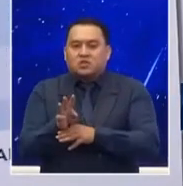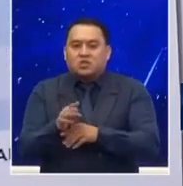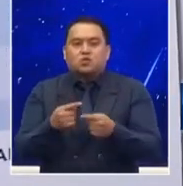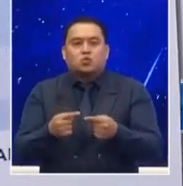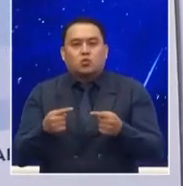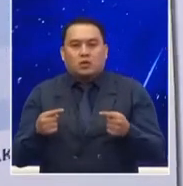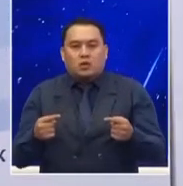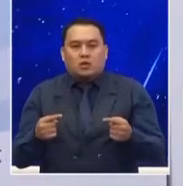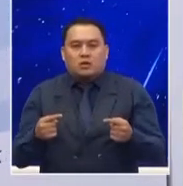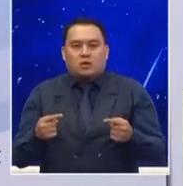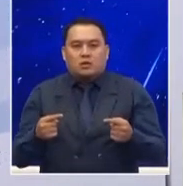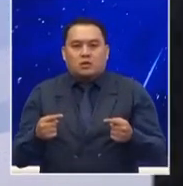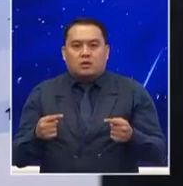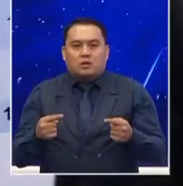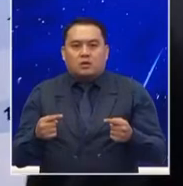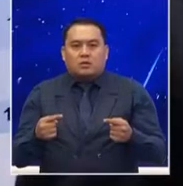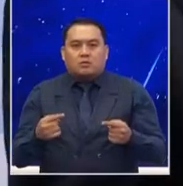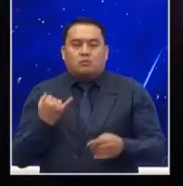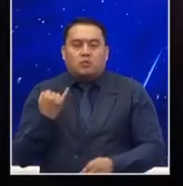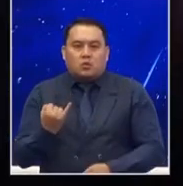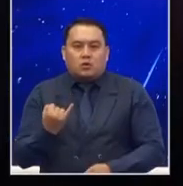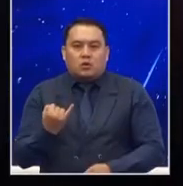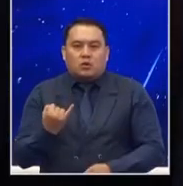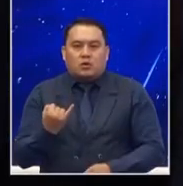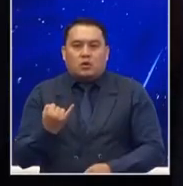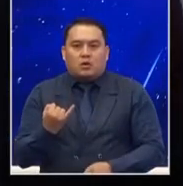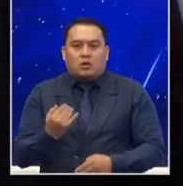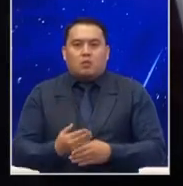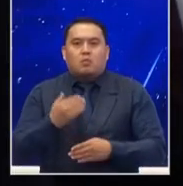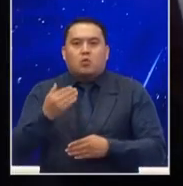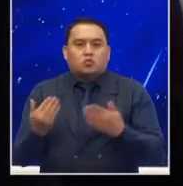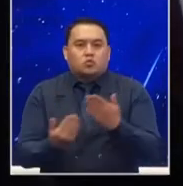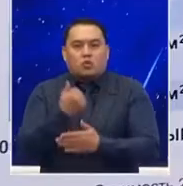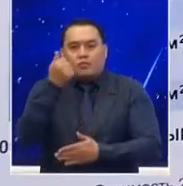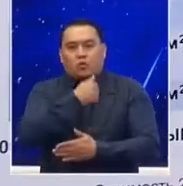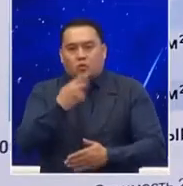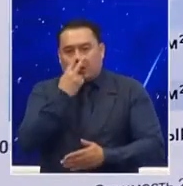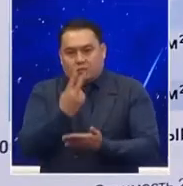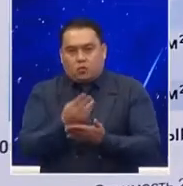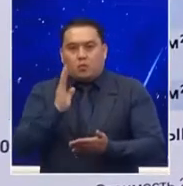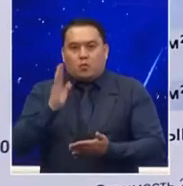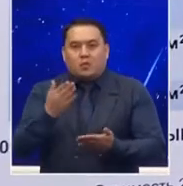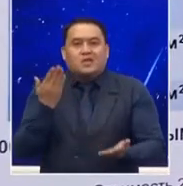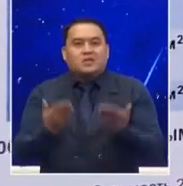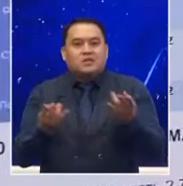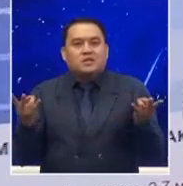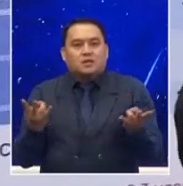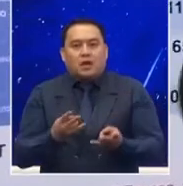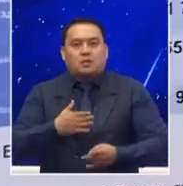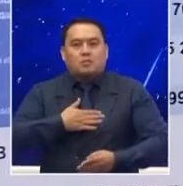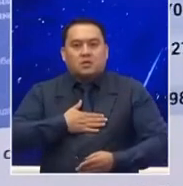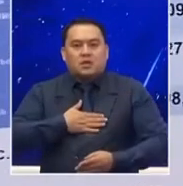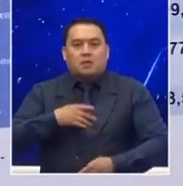это абсолютно плохо. Еще после Нового года я еще раз посмотрю. Если надо, пусть даже мне